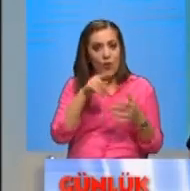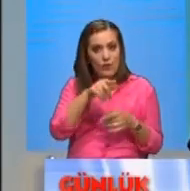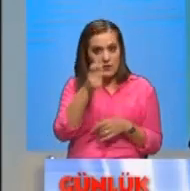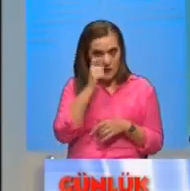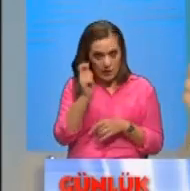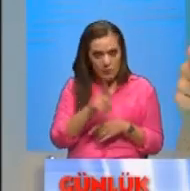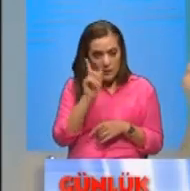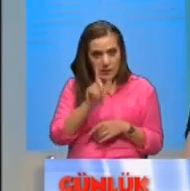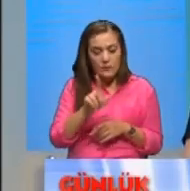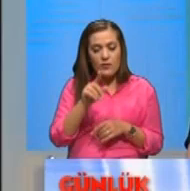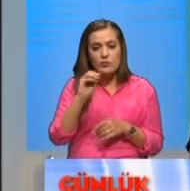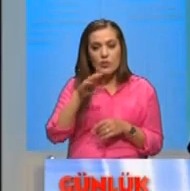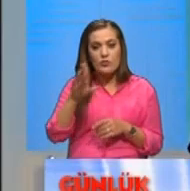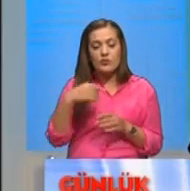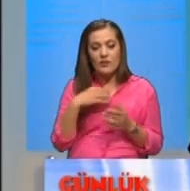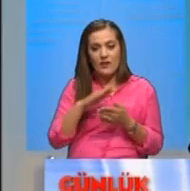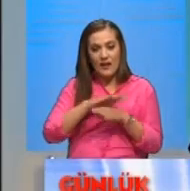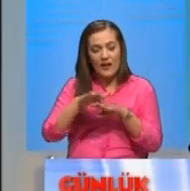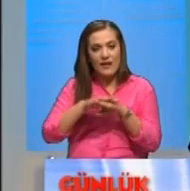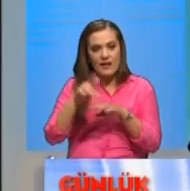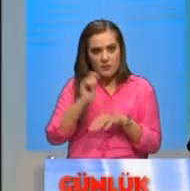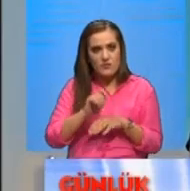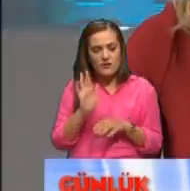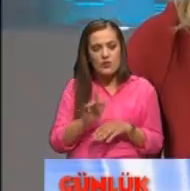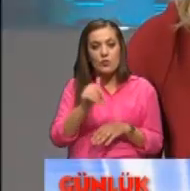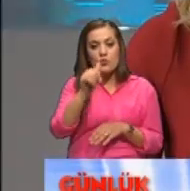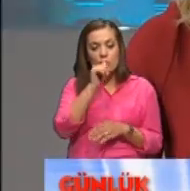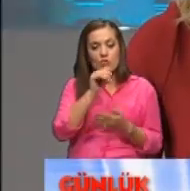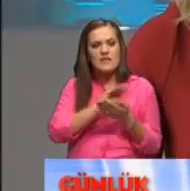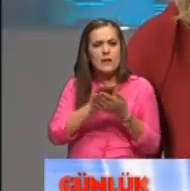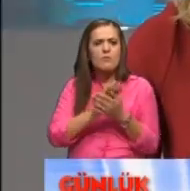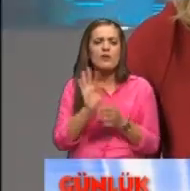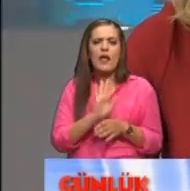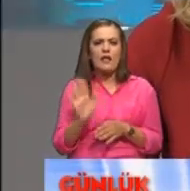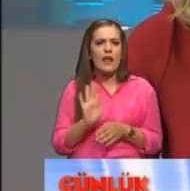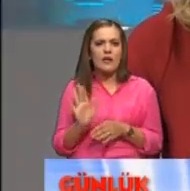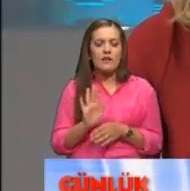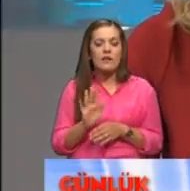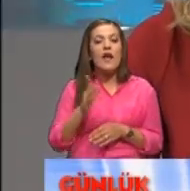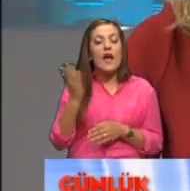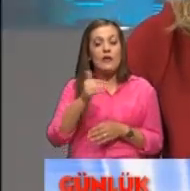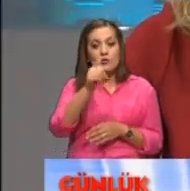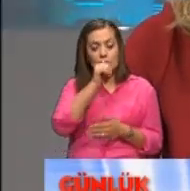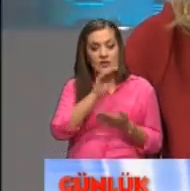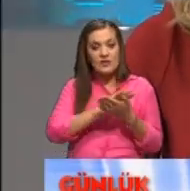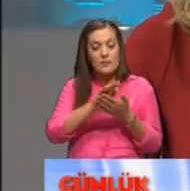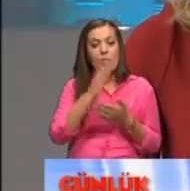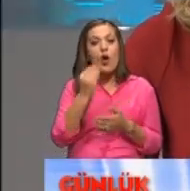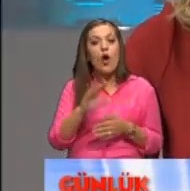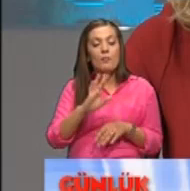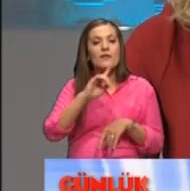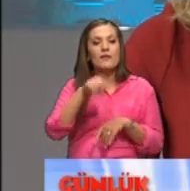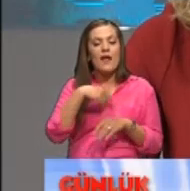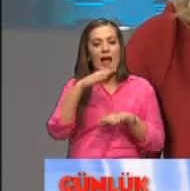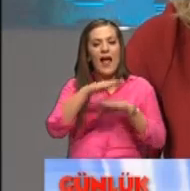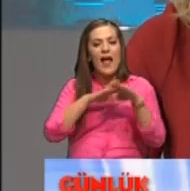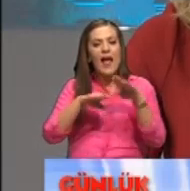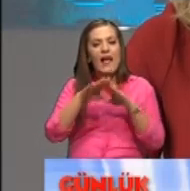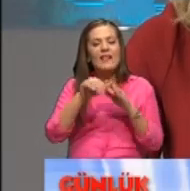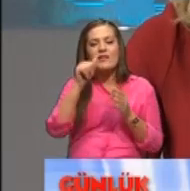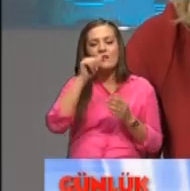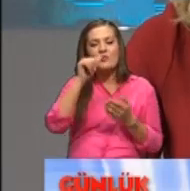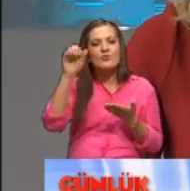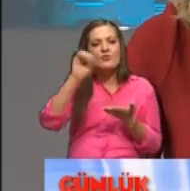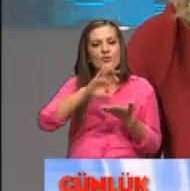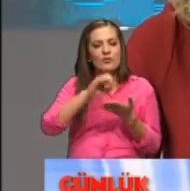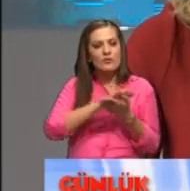dikkat etmeli miyiz? Çocuğa temas edeceğiz ya. Şimdi su ve sabun yeterli. Eğer su ve sabunun olmadığı durumlarda el antiseptikleri